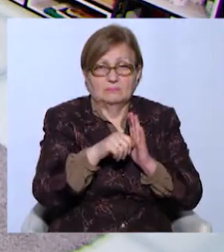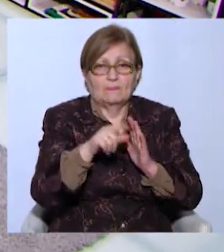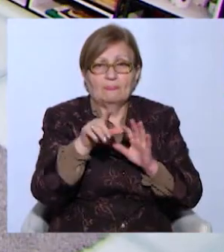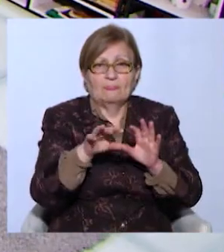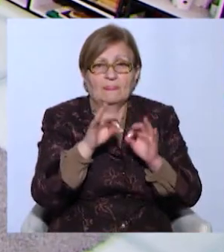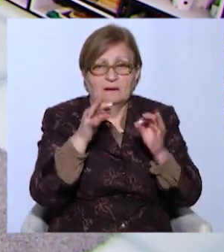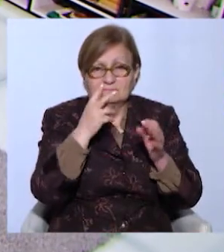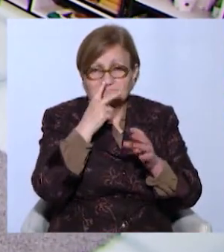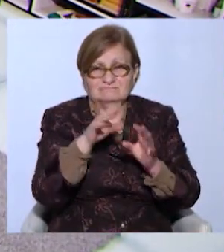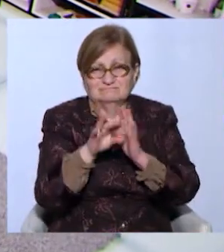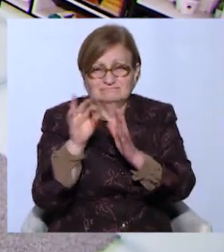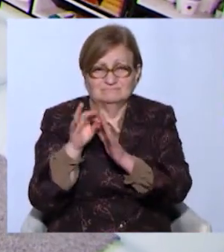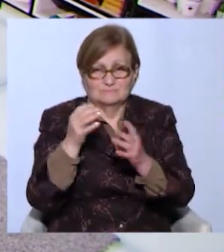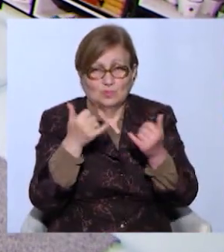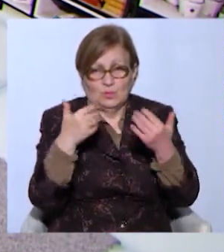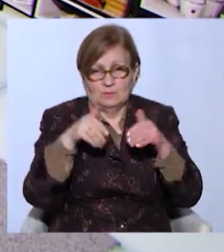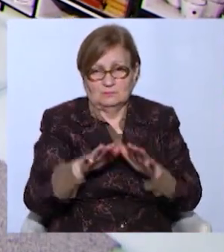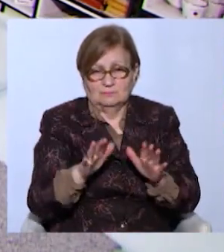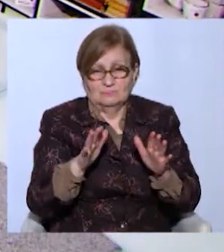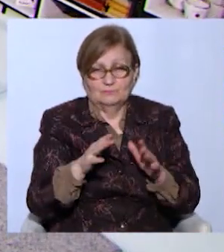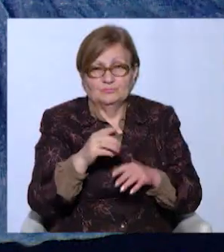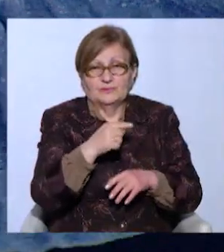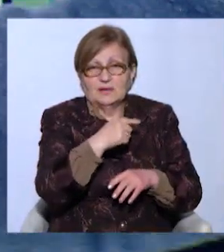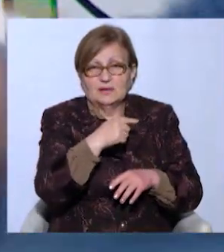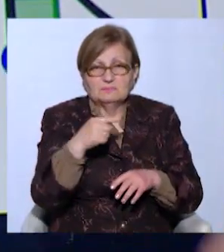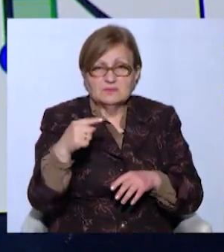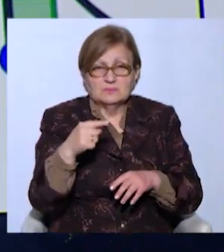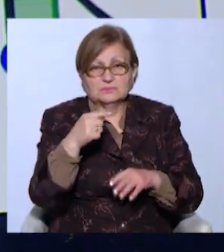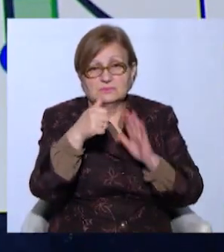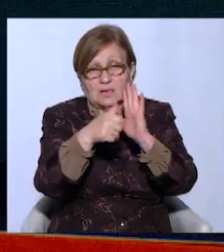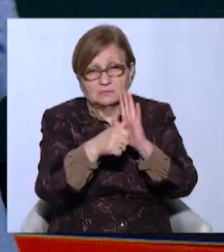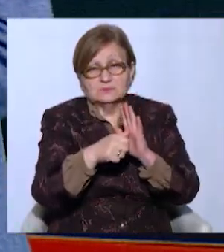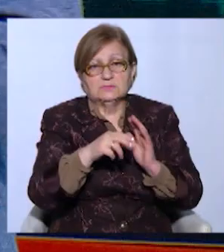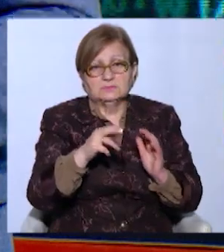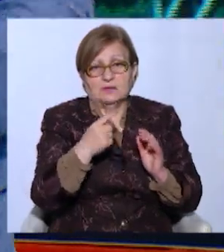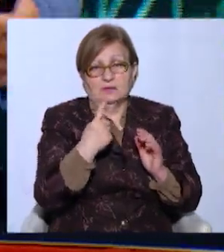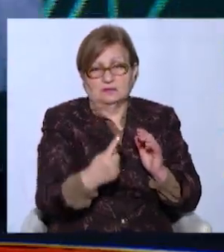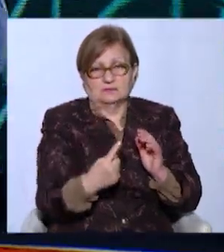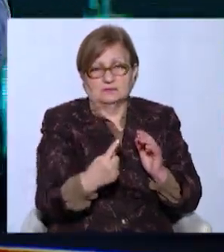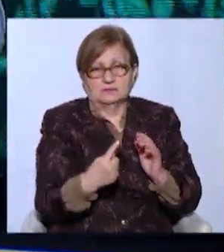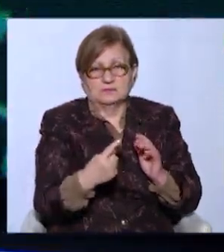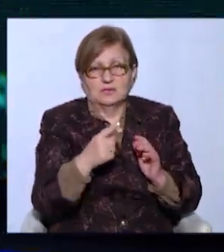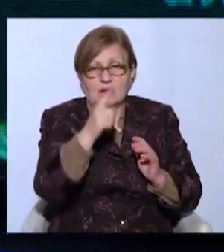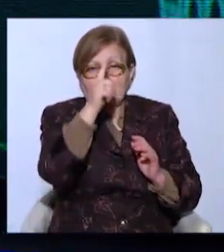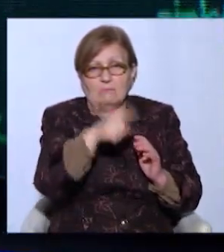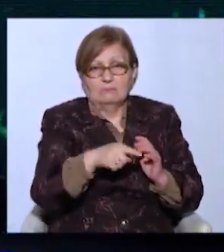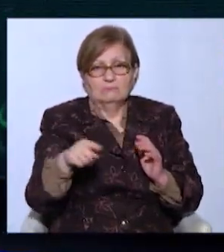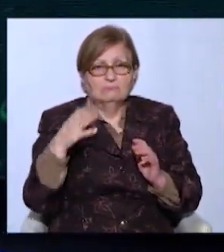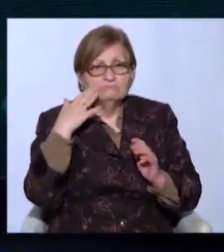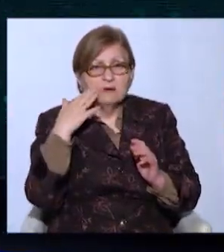რადგან ჯამი -5 და ნამრავლი -6-ის ტოლია, -6 და 1. ნუ მართკუთხა სამკუთხედში